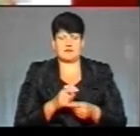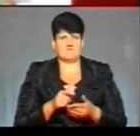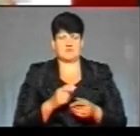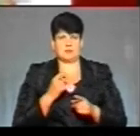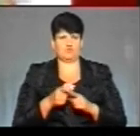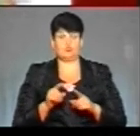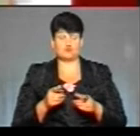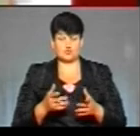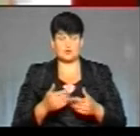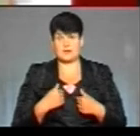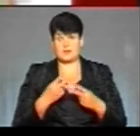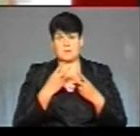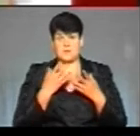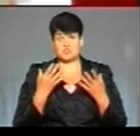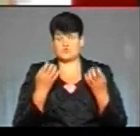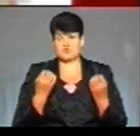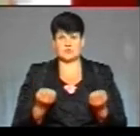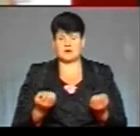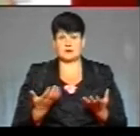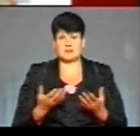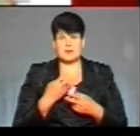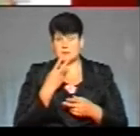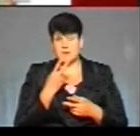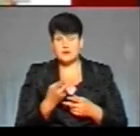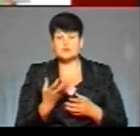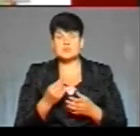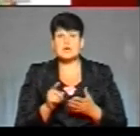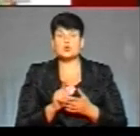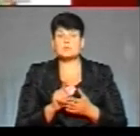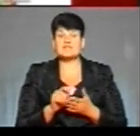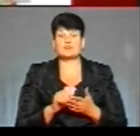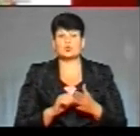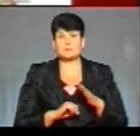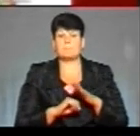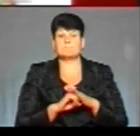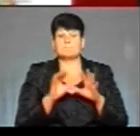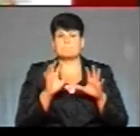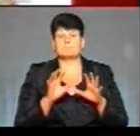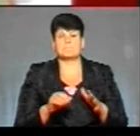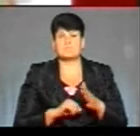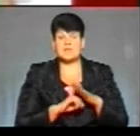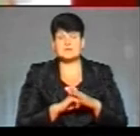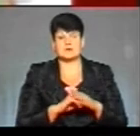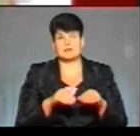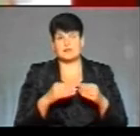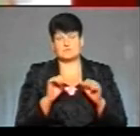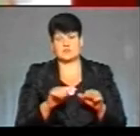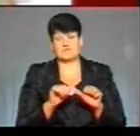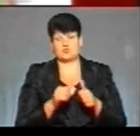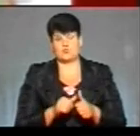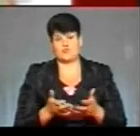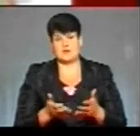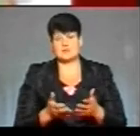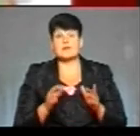Чому? Тому що я не бачу ще цієї нормативної бази, яка би дала можливість сформувати ті райони. Тобто, яка буде